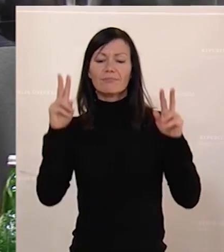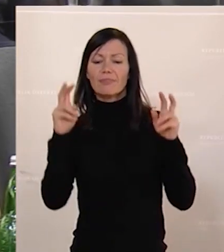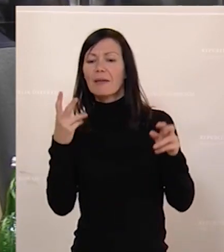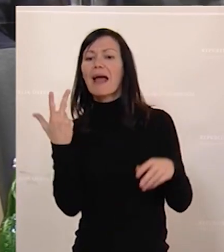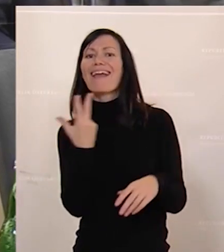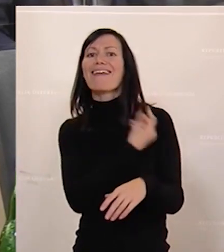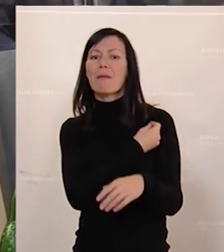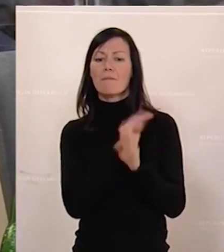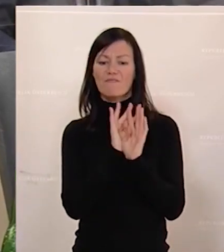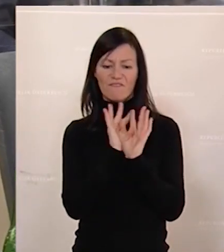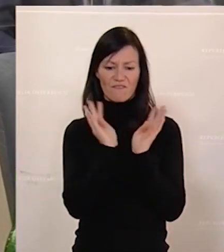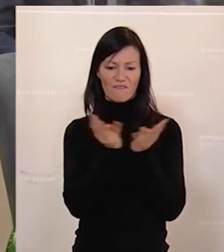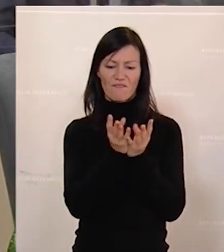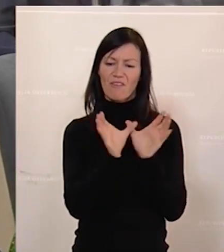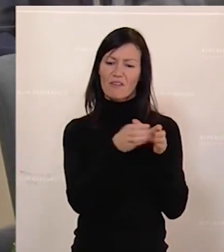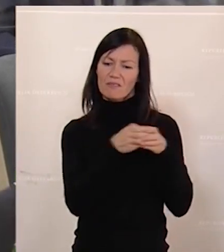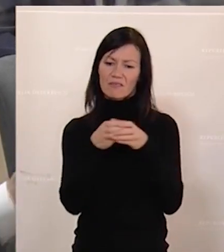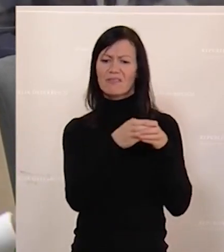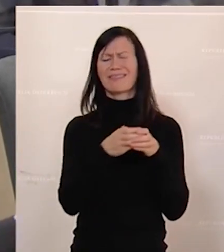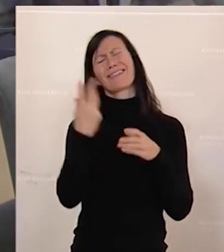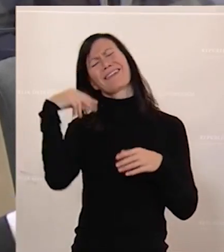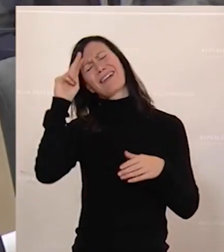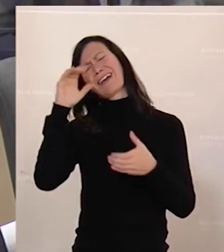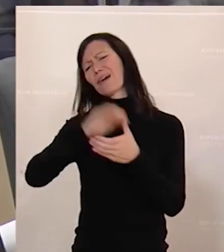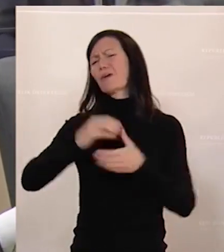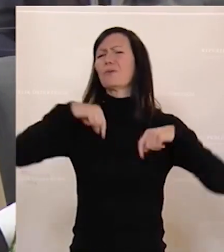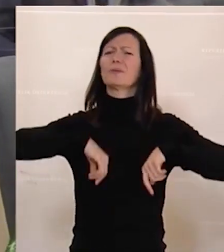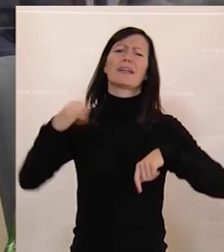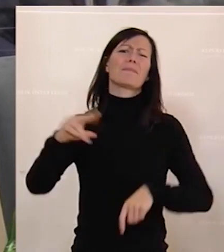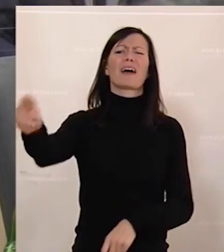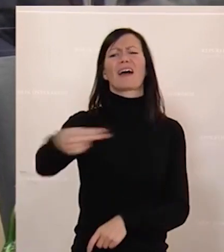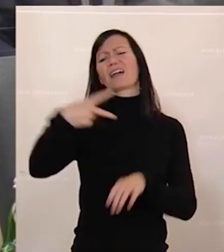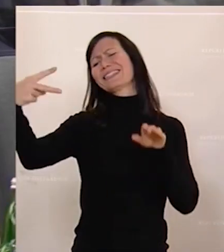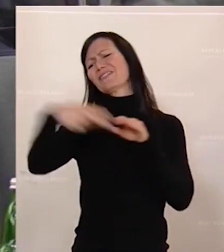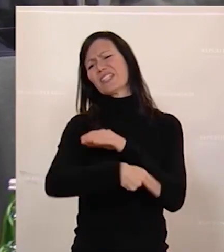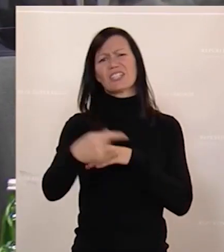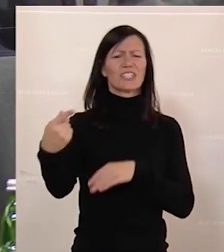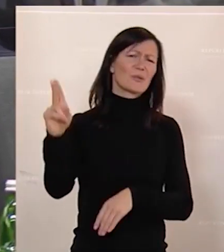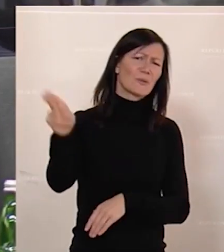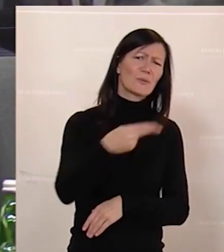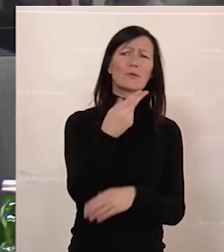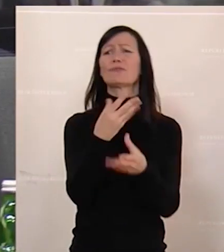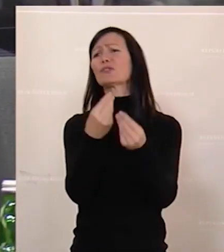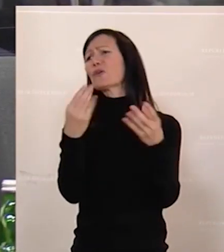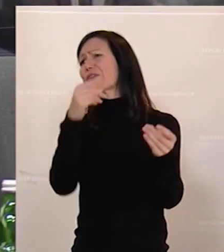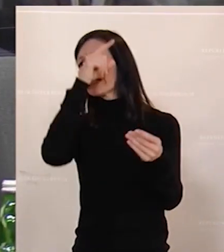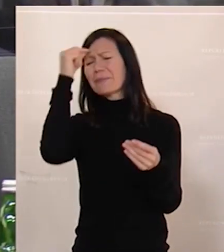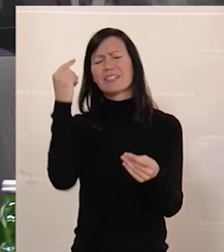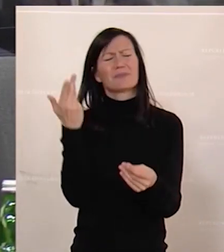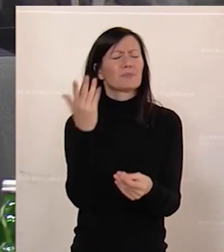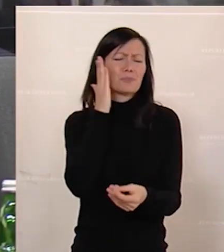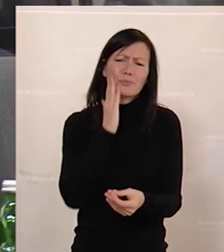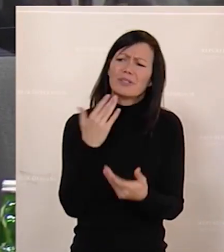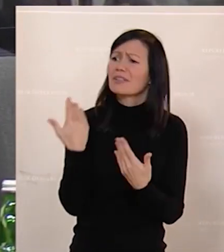Impfallianz. Herr Klubobmann, hören Sie doch auf, hineinzuschreien. So viele Menschen, Sie reden immer davon, so viele Menschen, es werden immer mehr. Wissen Sie, welche Art